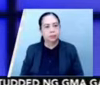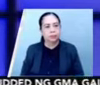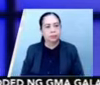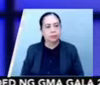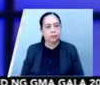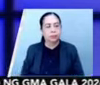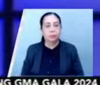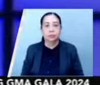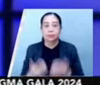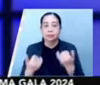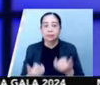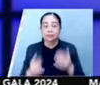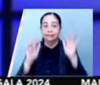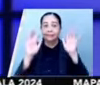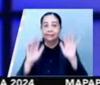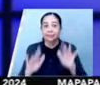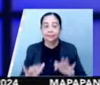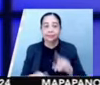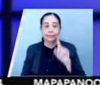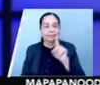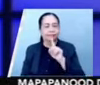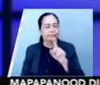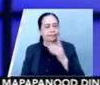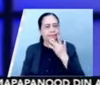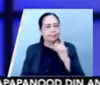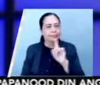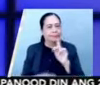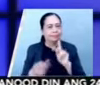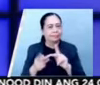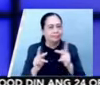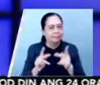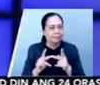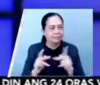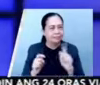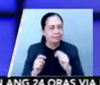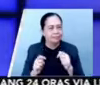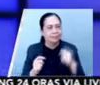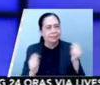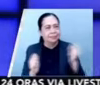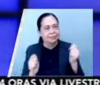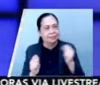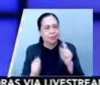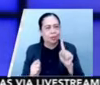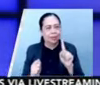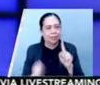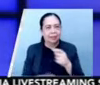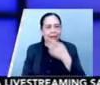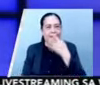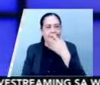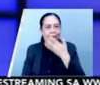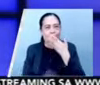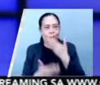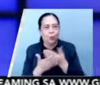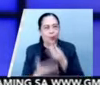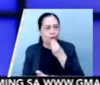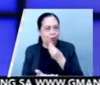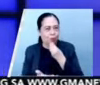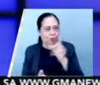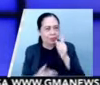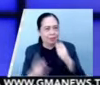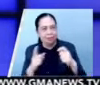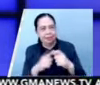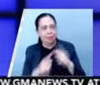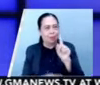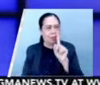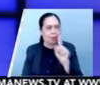Ngayong maulan, ang isa sa mga masarap kapartner ng sweater weather ang mainit na good food. Siyempre, top one riyan